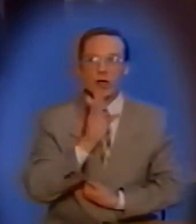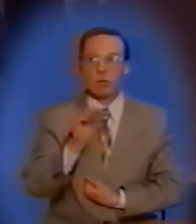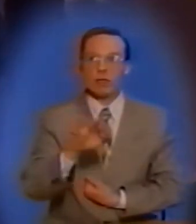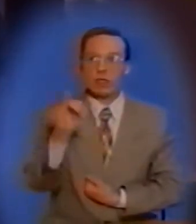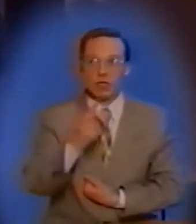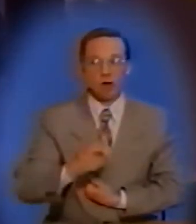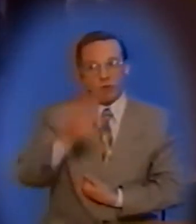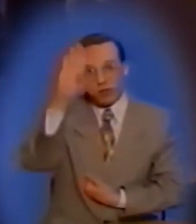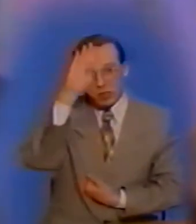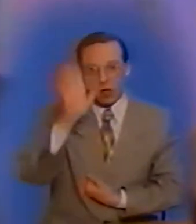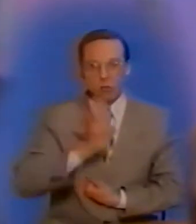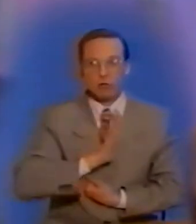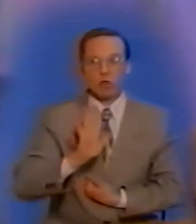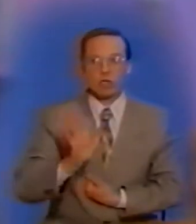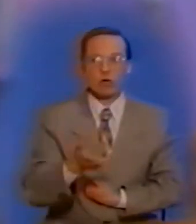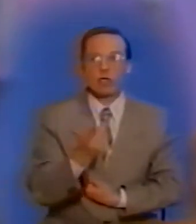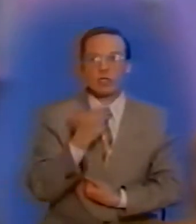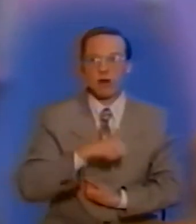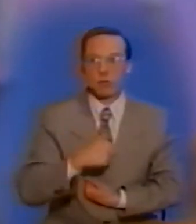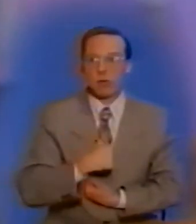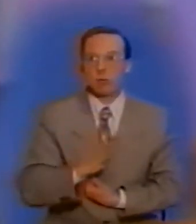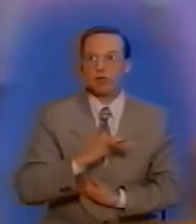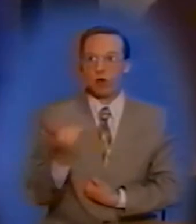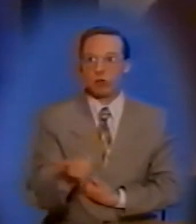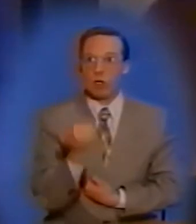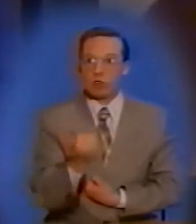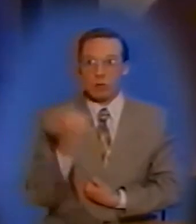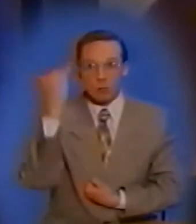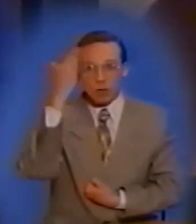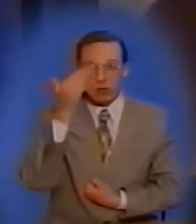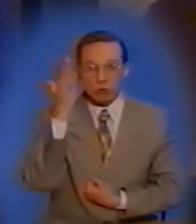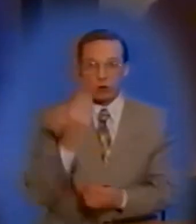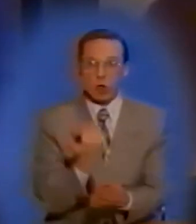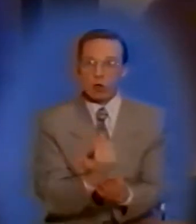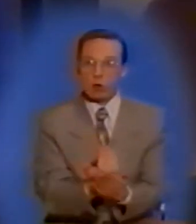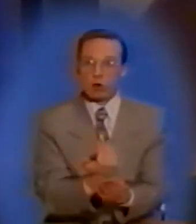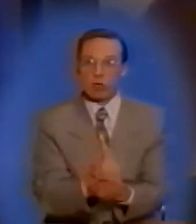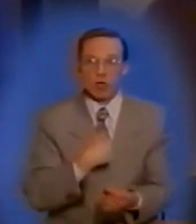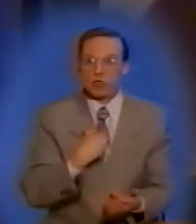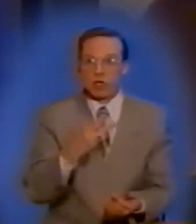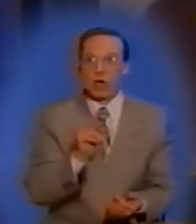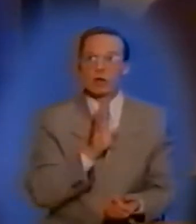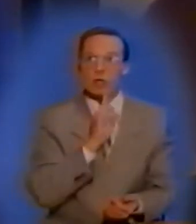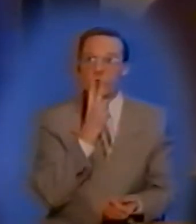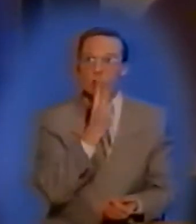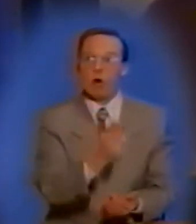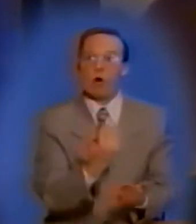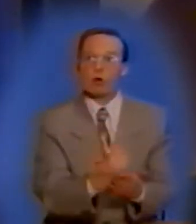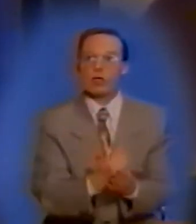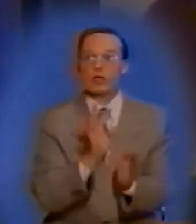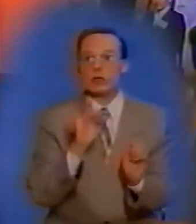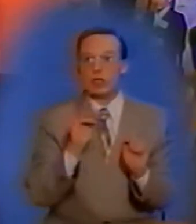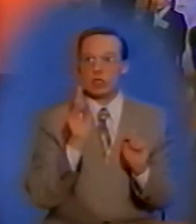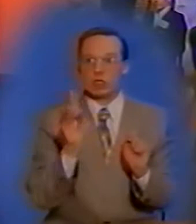vyrą. Kažkodėl buvo savaime. Man buvo įdomu, o dabar pagalvos, kodėl tik aš ne merginą žiūrėdavau, o būtent tik tai